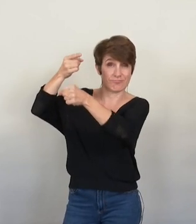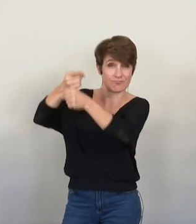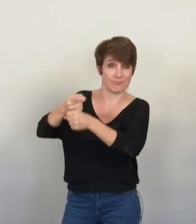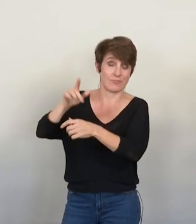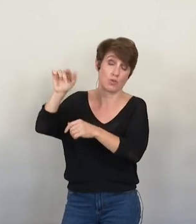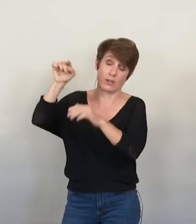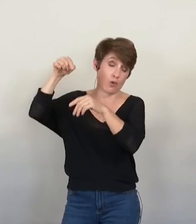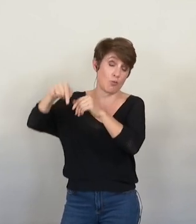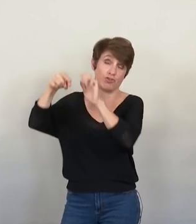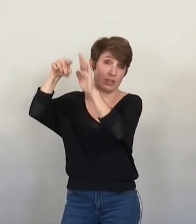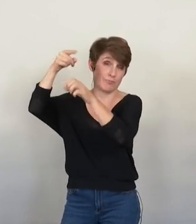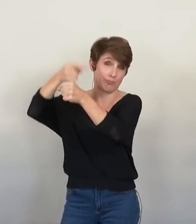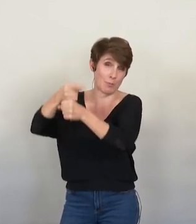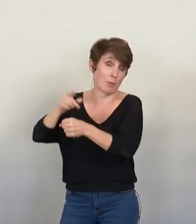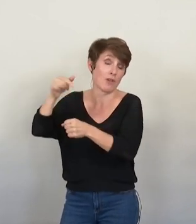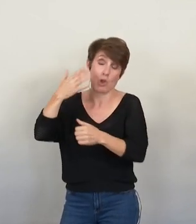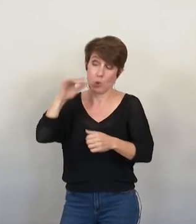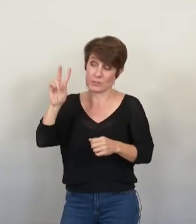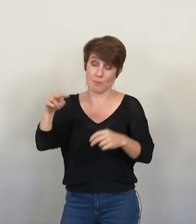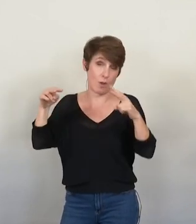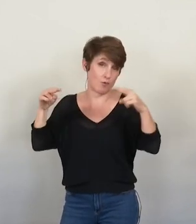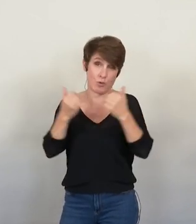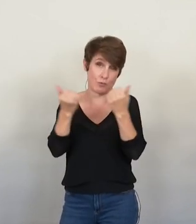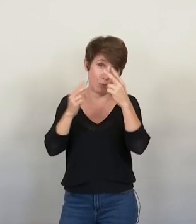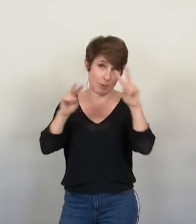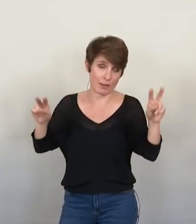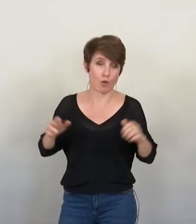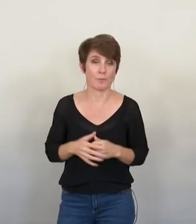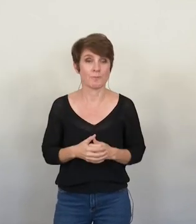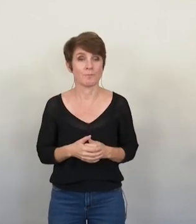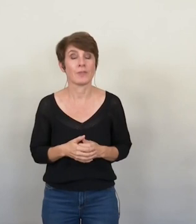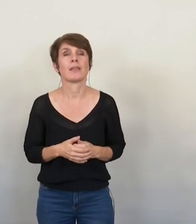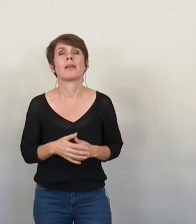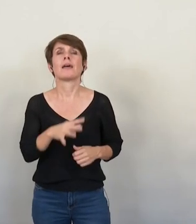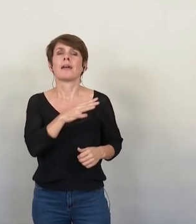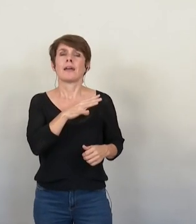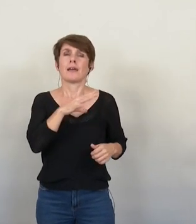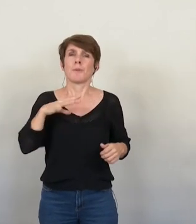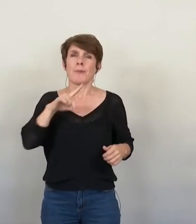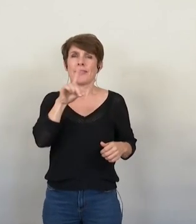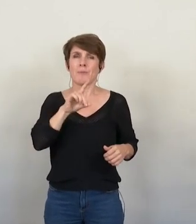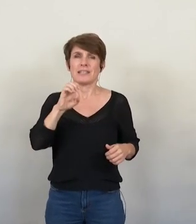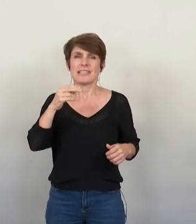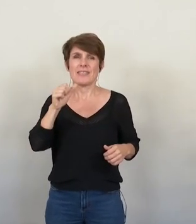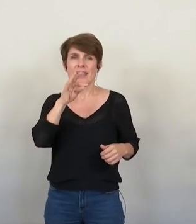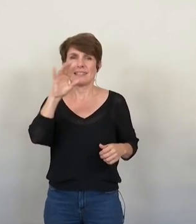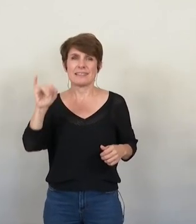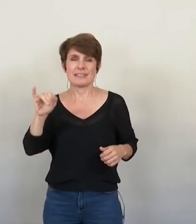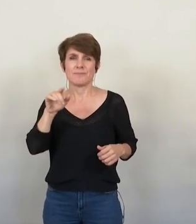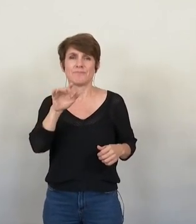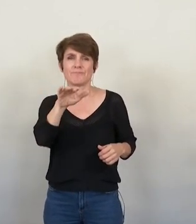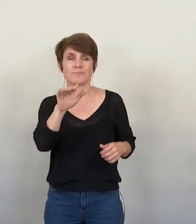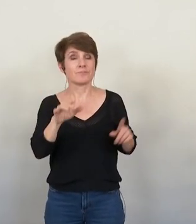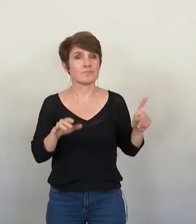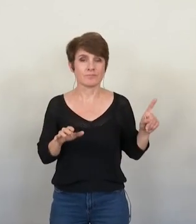madame Zenati Monsieur le Maire nous constatons que vous avez pas répondu à la question posée par mon collègue Maxon